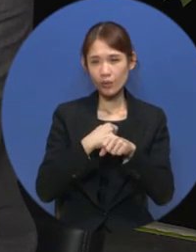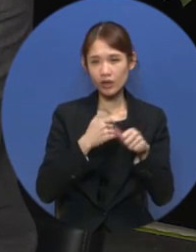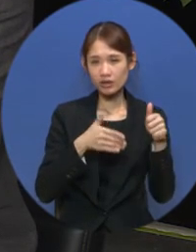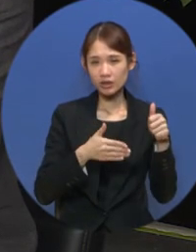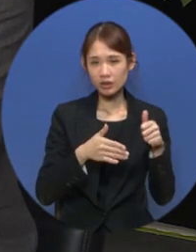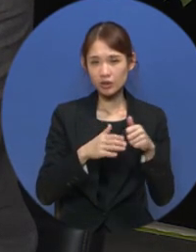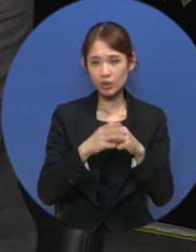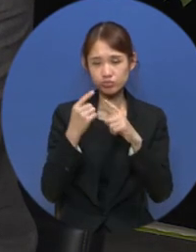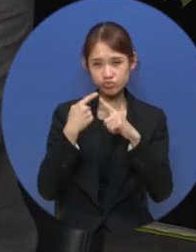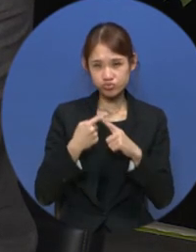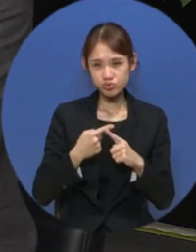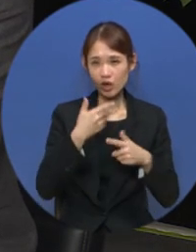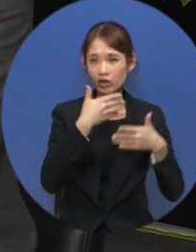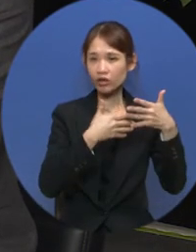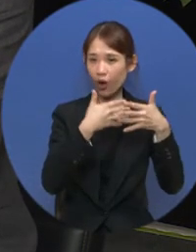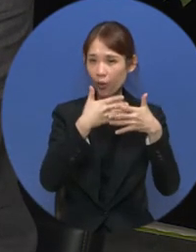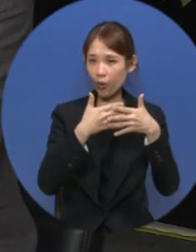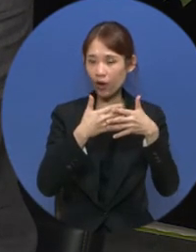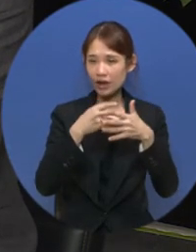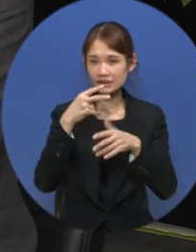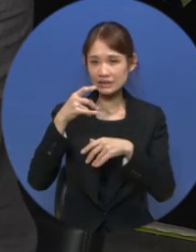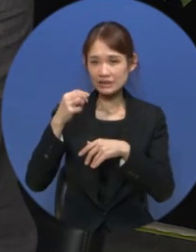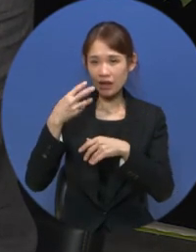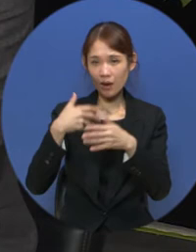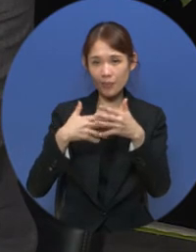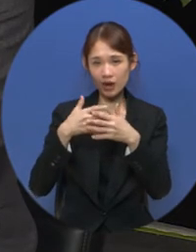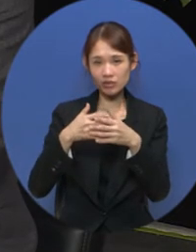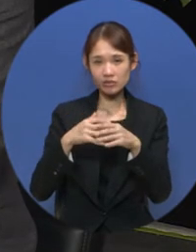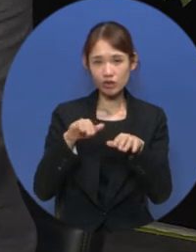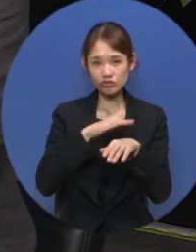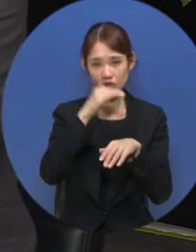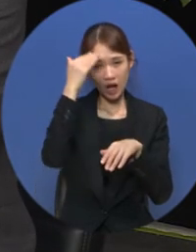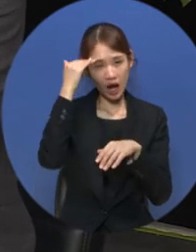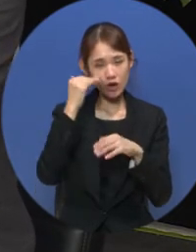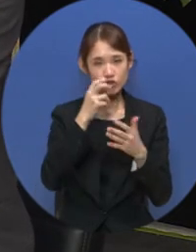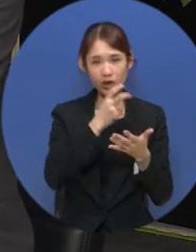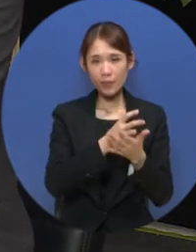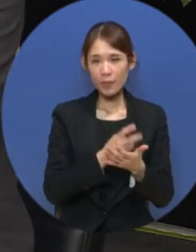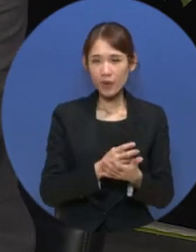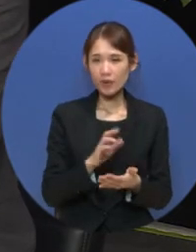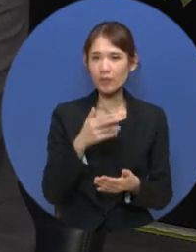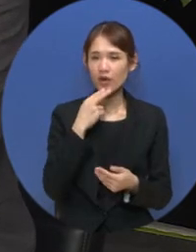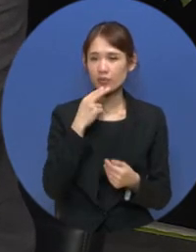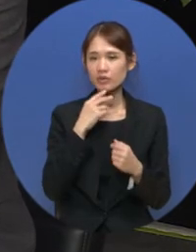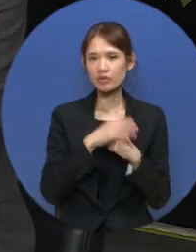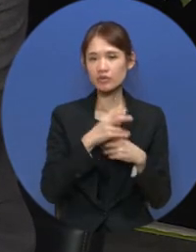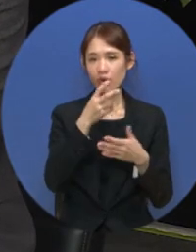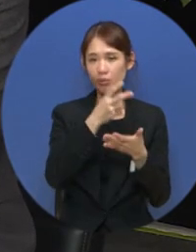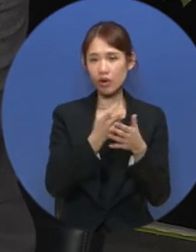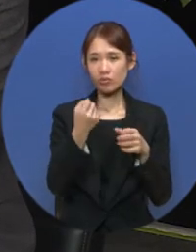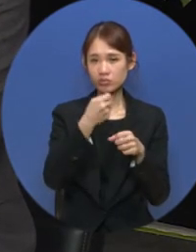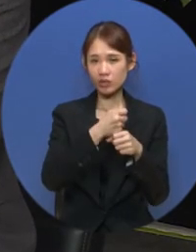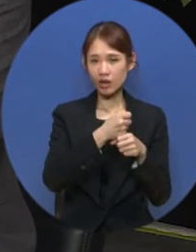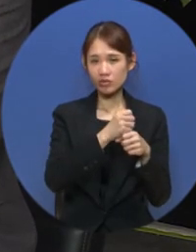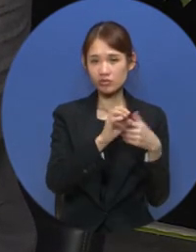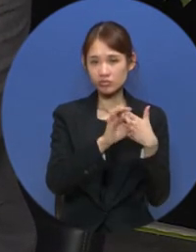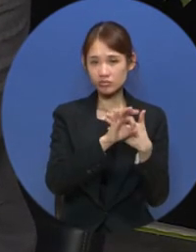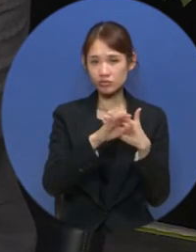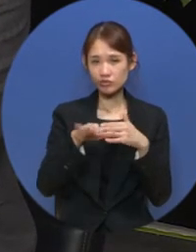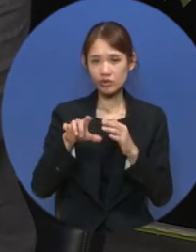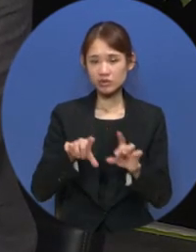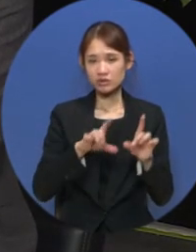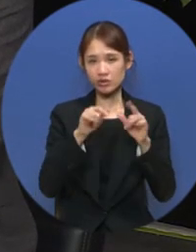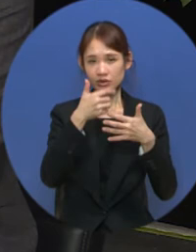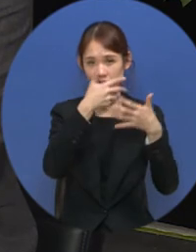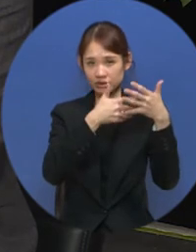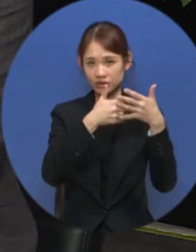것들이 있어요. 무조건 이제 영화나 드라마에. 우리나라는 그런 법들이 없거든요. 그런 법을 만들어 놓는다면 우리가